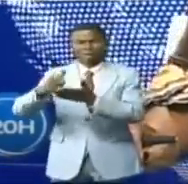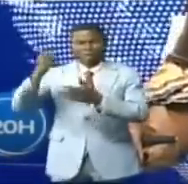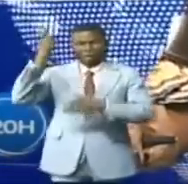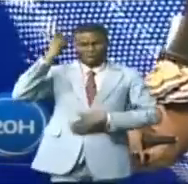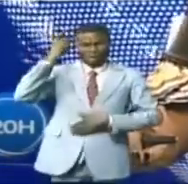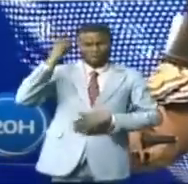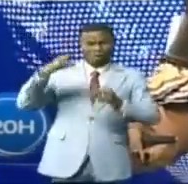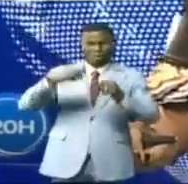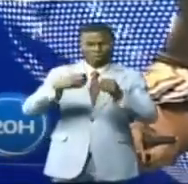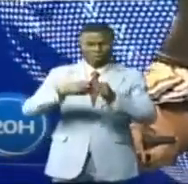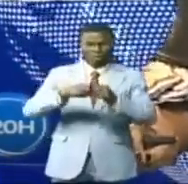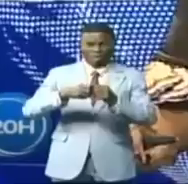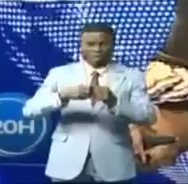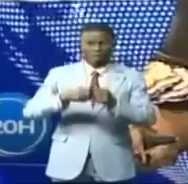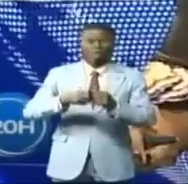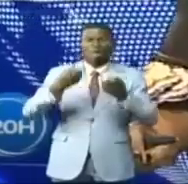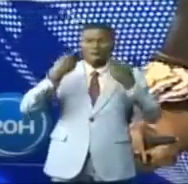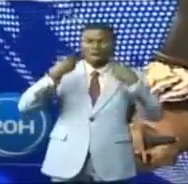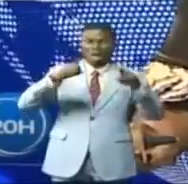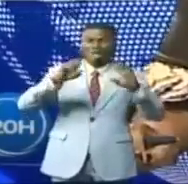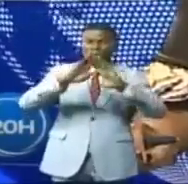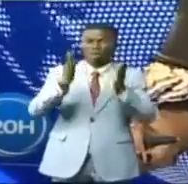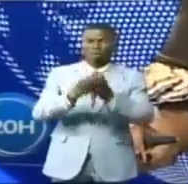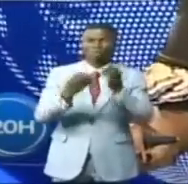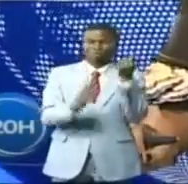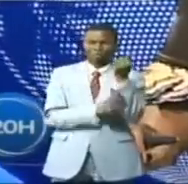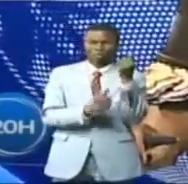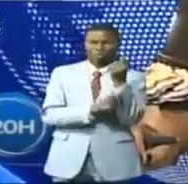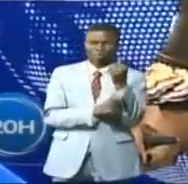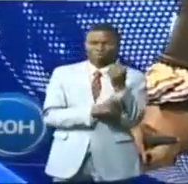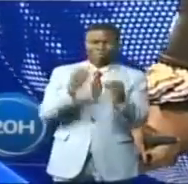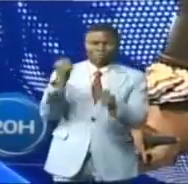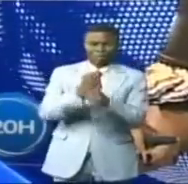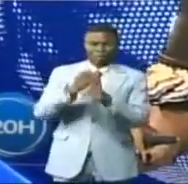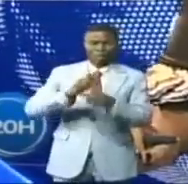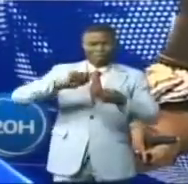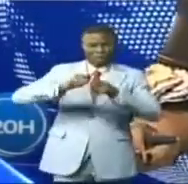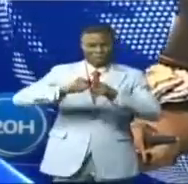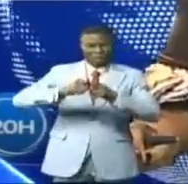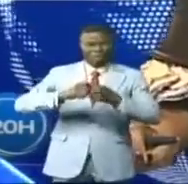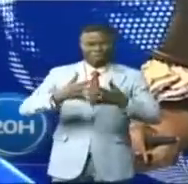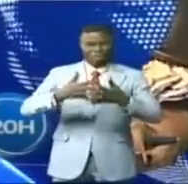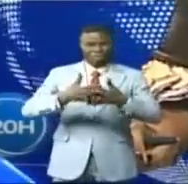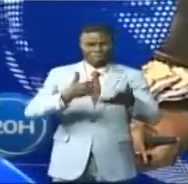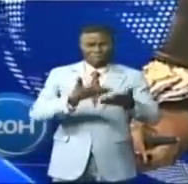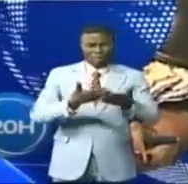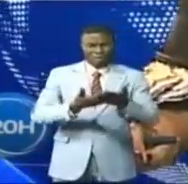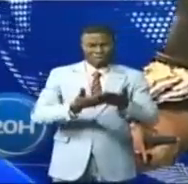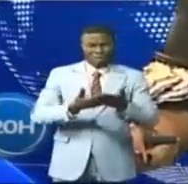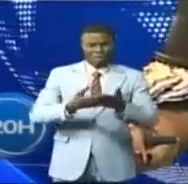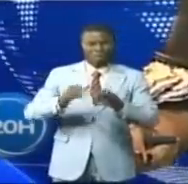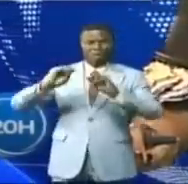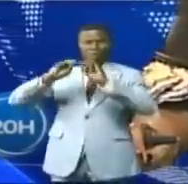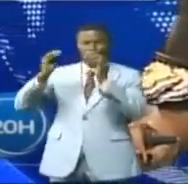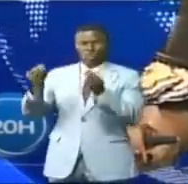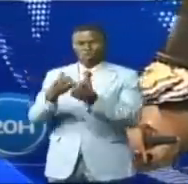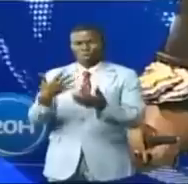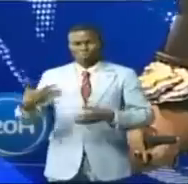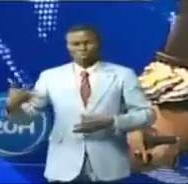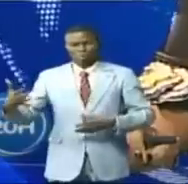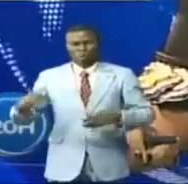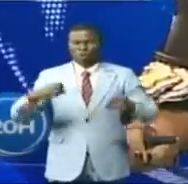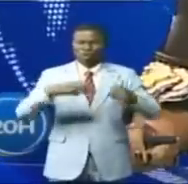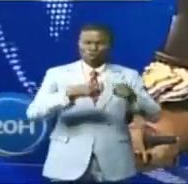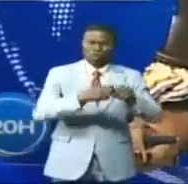Kinshasa, DDK, informe son aimable clientèle que suite aux travaux d'entretien périodique des équipements